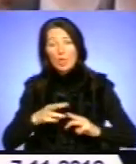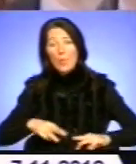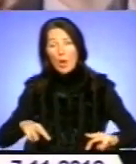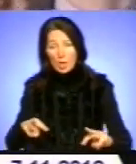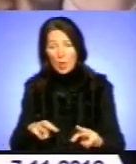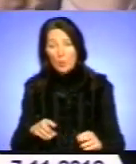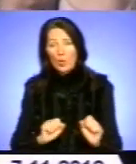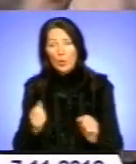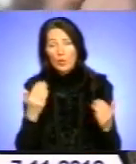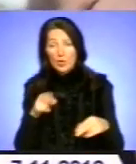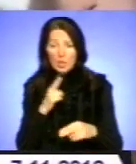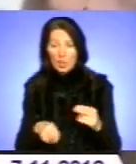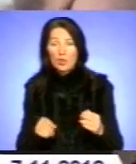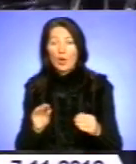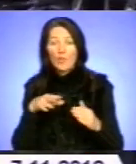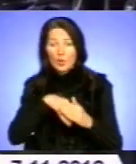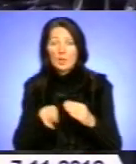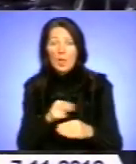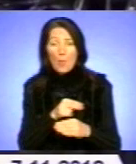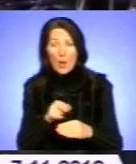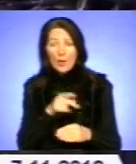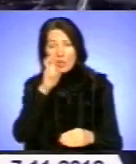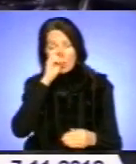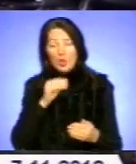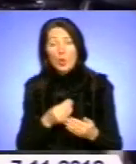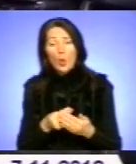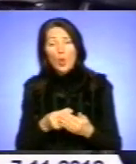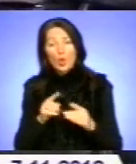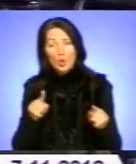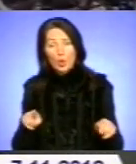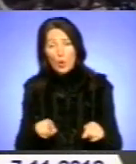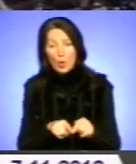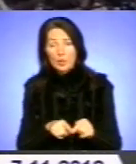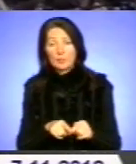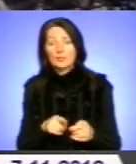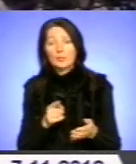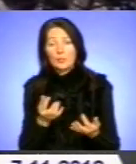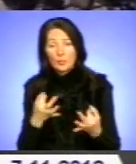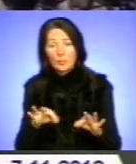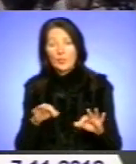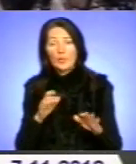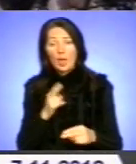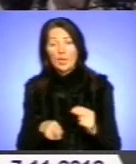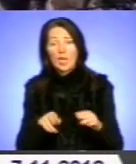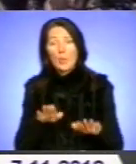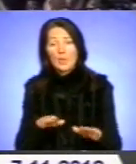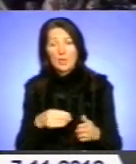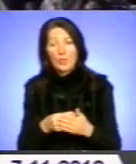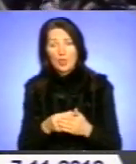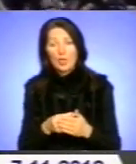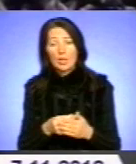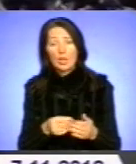вносити правки до Держкошторису. Своєчасне затвердження центрального бюджету дозволить затвердити місцеві. Щодо співпраці з МВФ, поки що йде